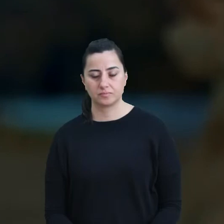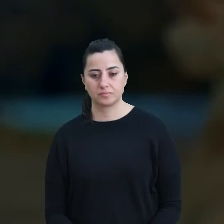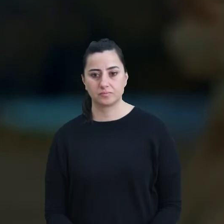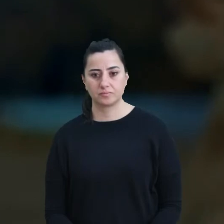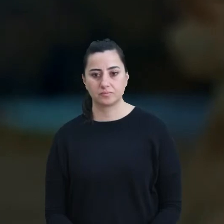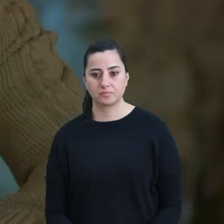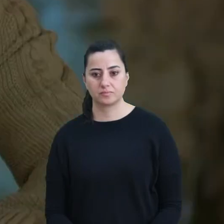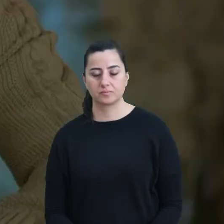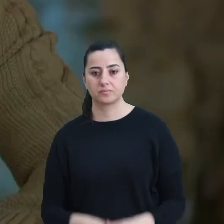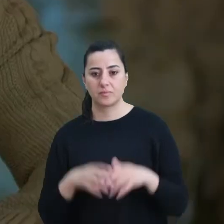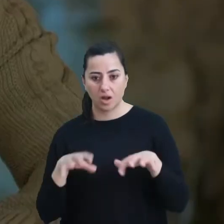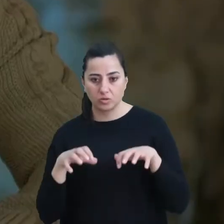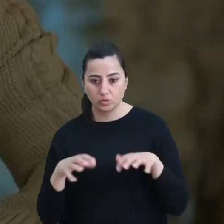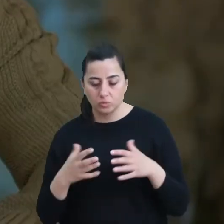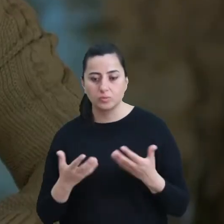Acıtmıyor mu diyeceğim?